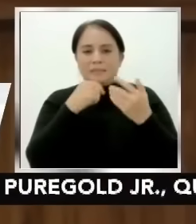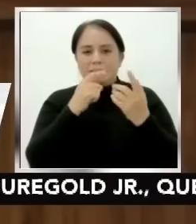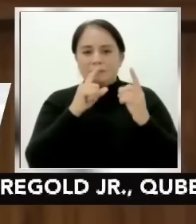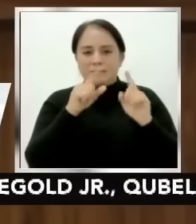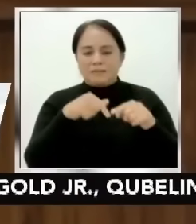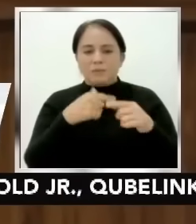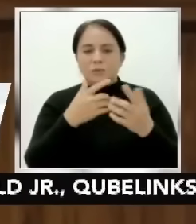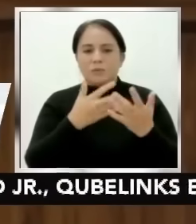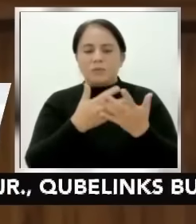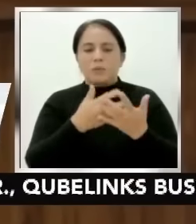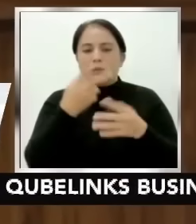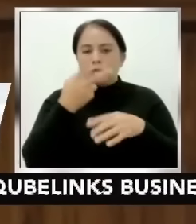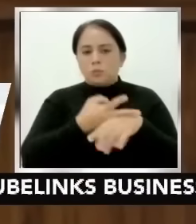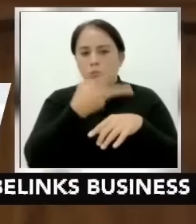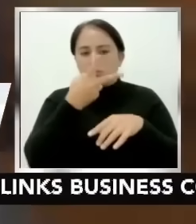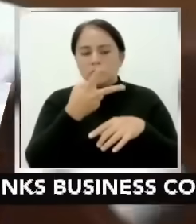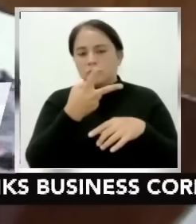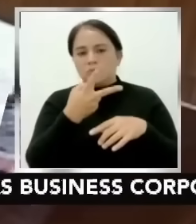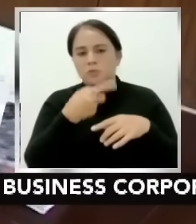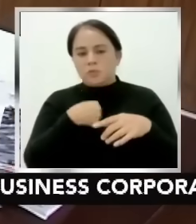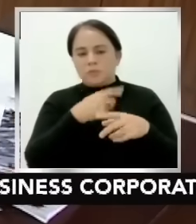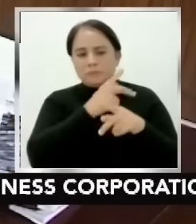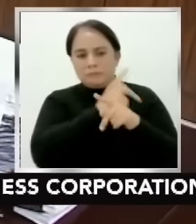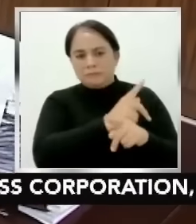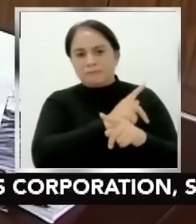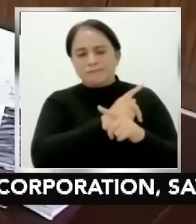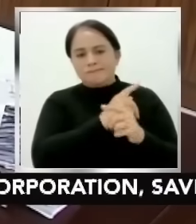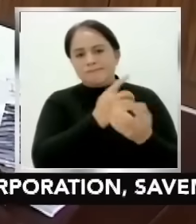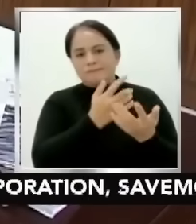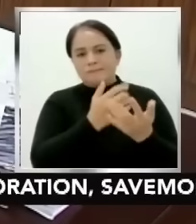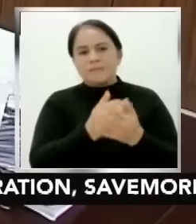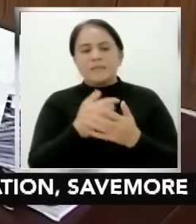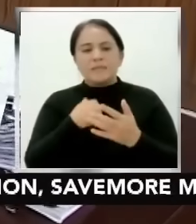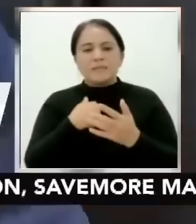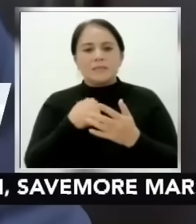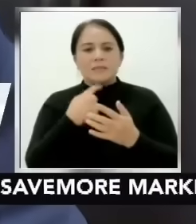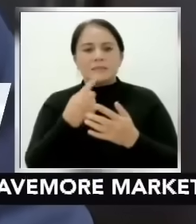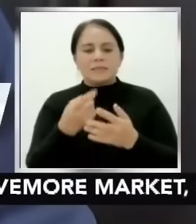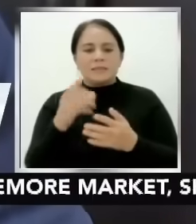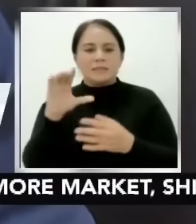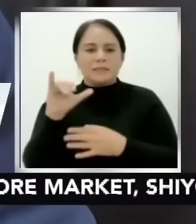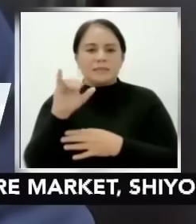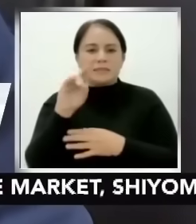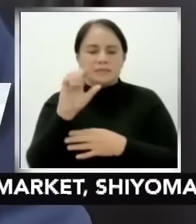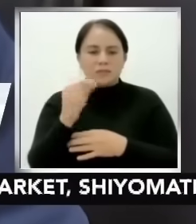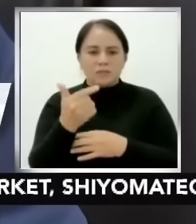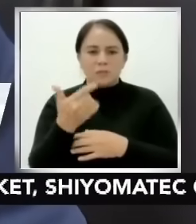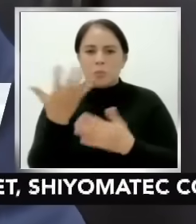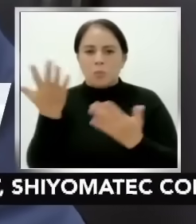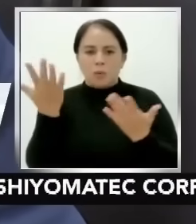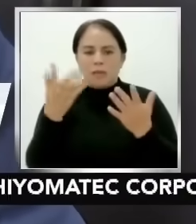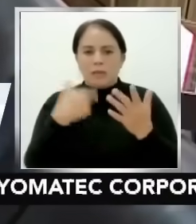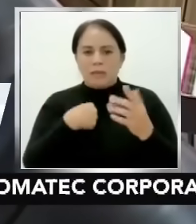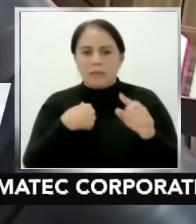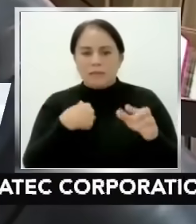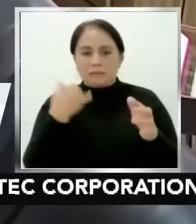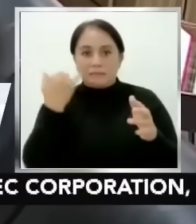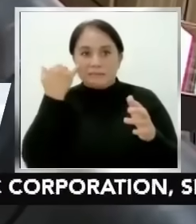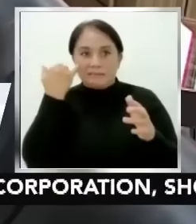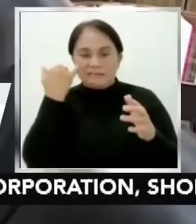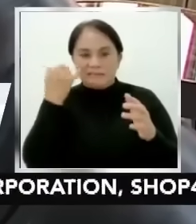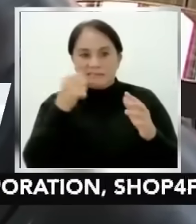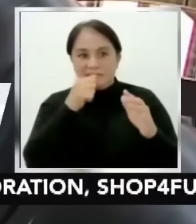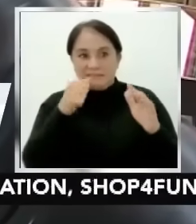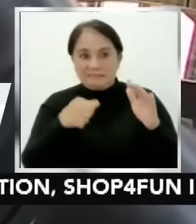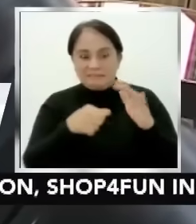double our security. Naninindigan naman ng CIDG na walang planted sa ginawa nilang operasyon gaya ng